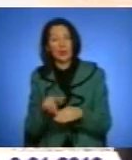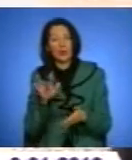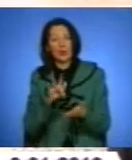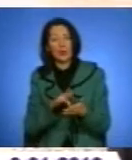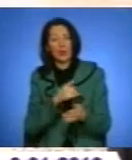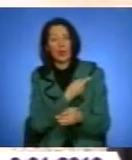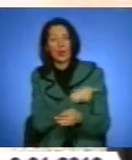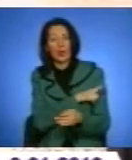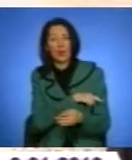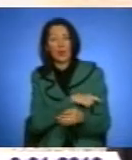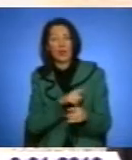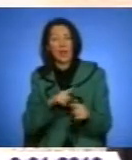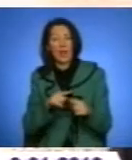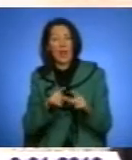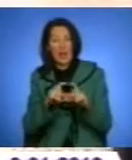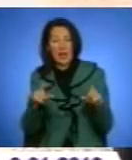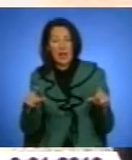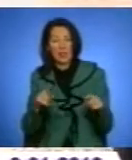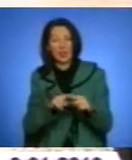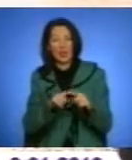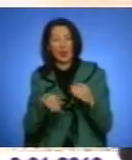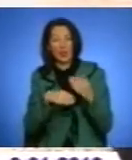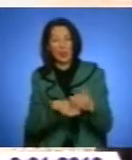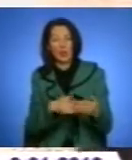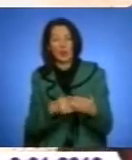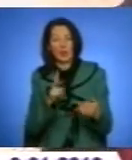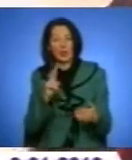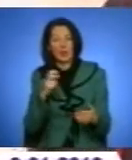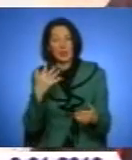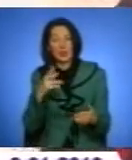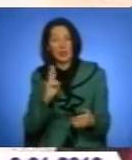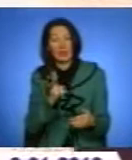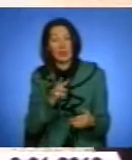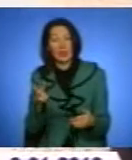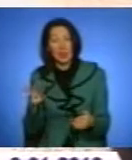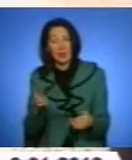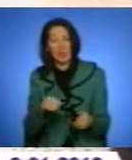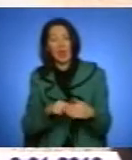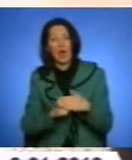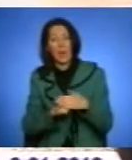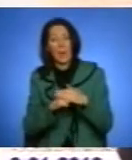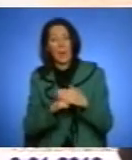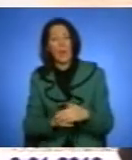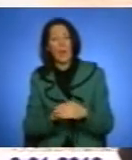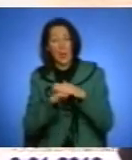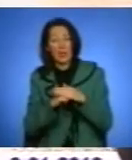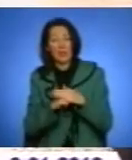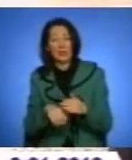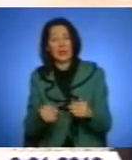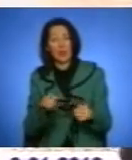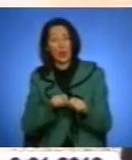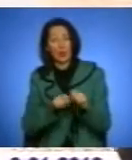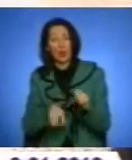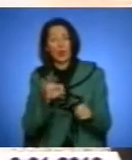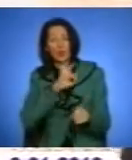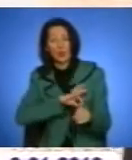швидкої допомоги, це близько 500 квадратних метрів, на баланс управління обліку та контролю за використанням комунального майна і для